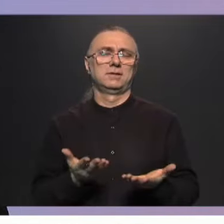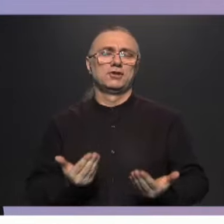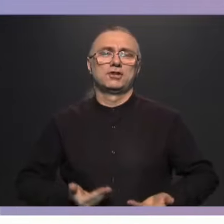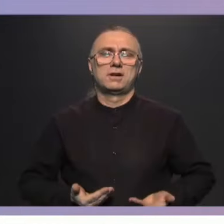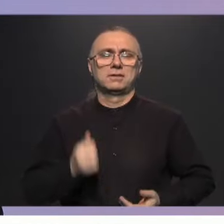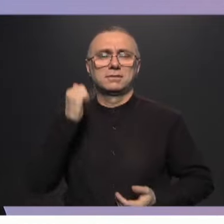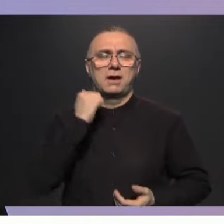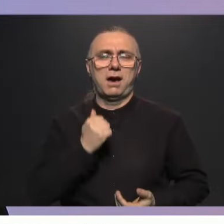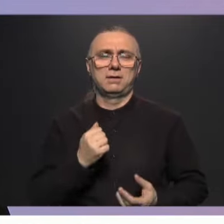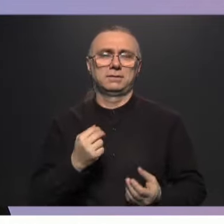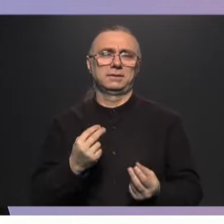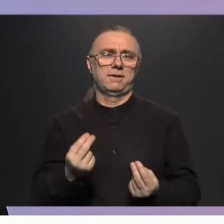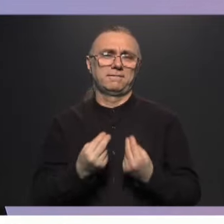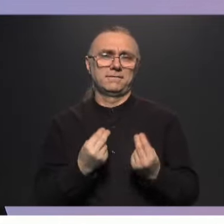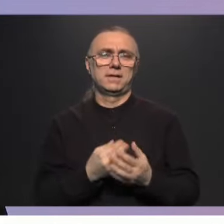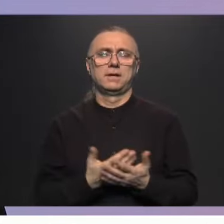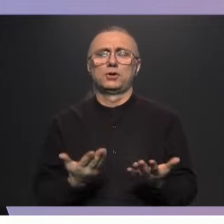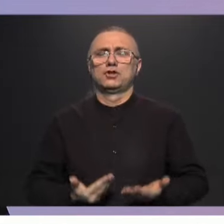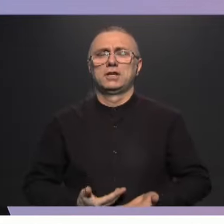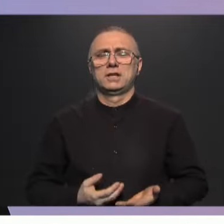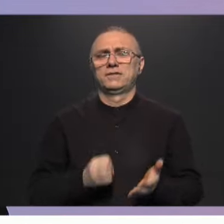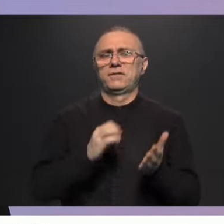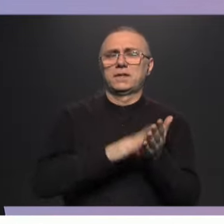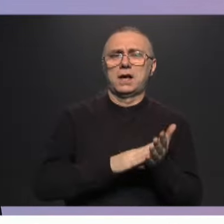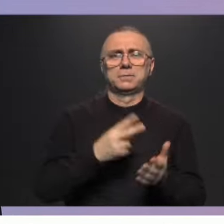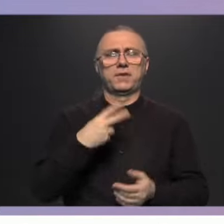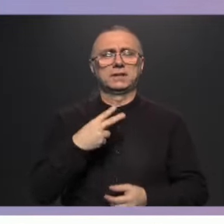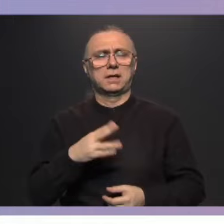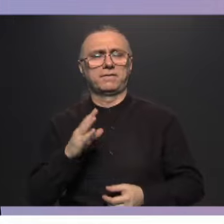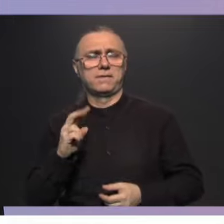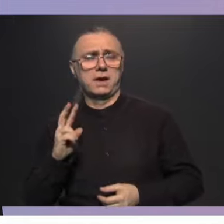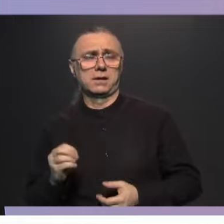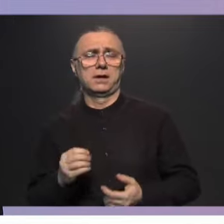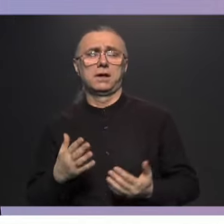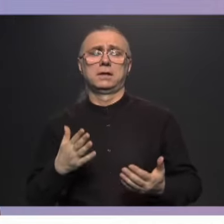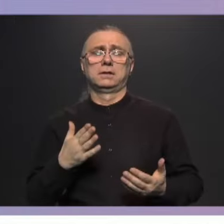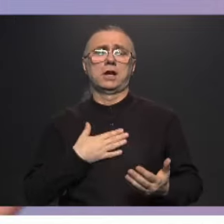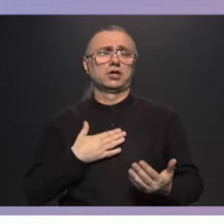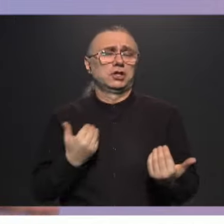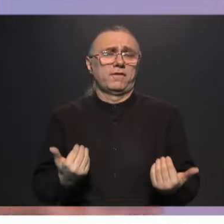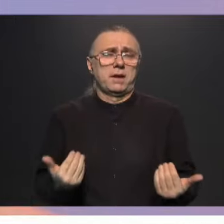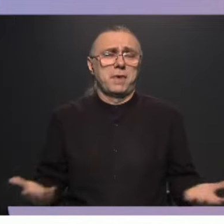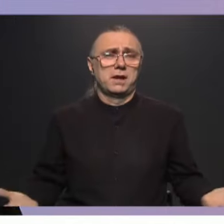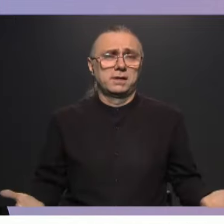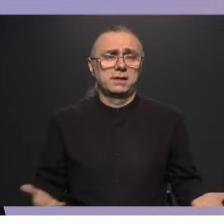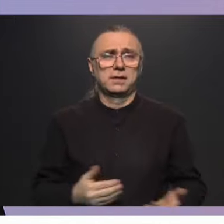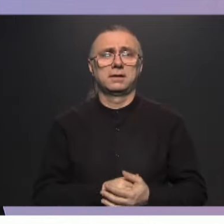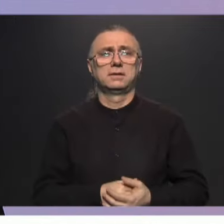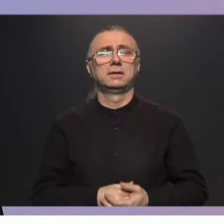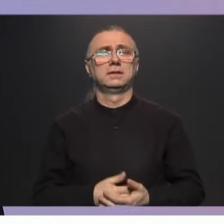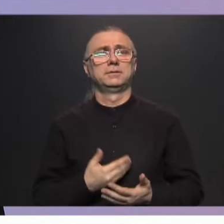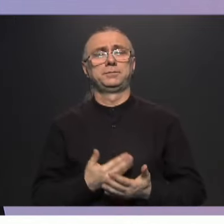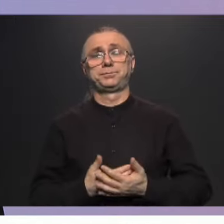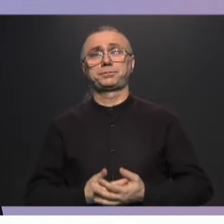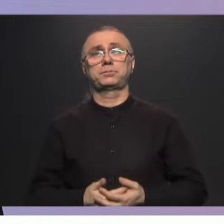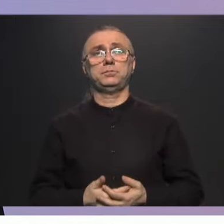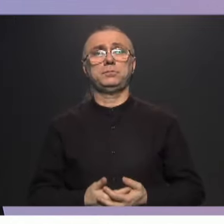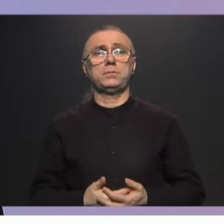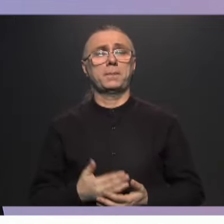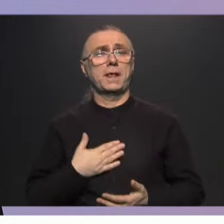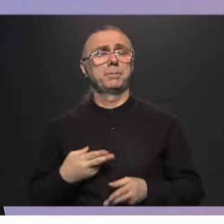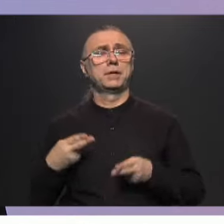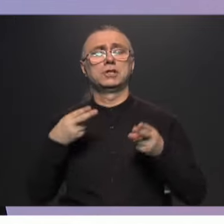жили в 19-20 веках, ну вот, наши современники относительные, да, то есть я вот еще приезжал к